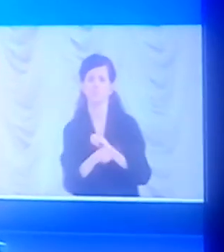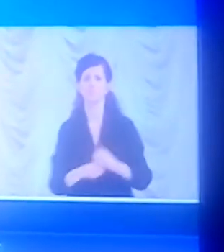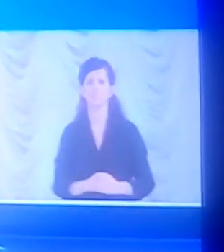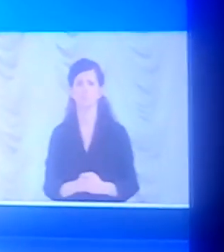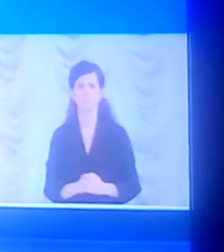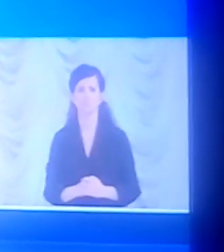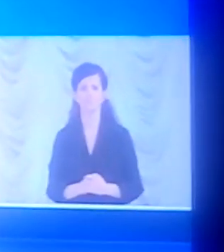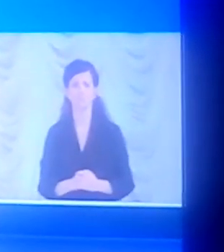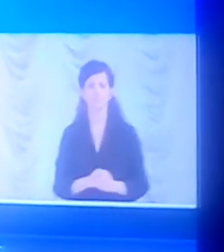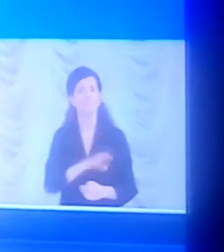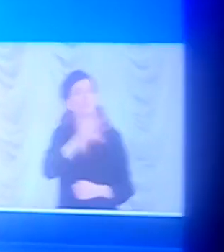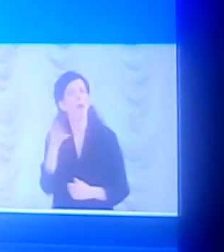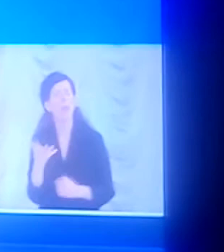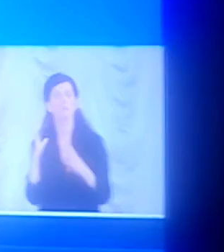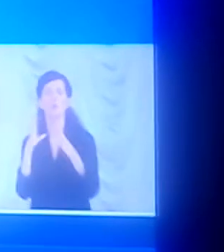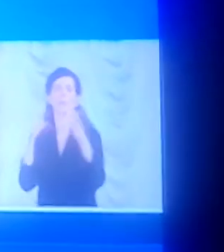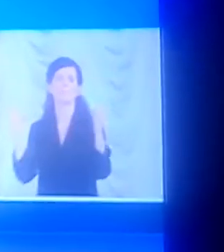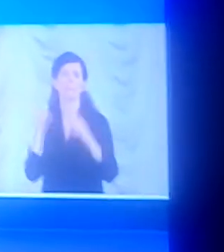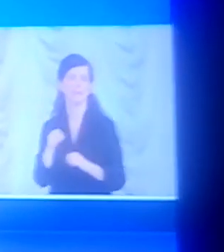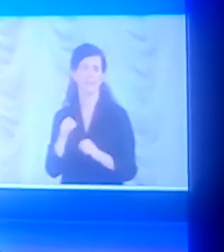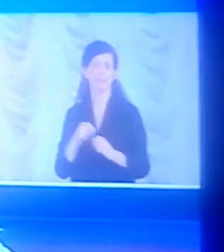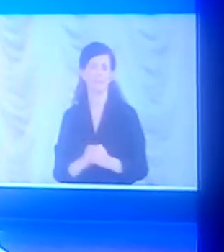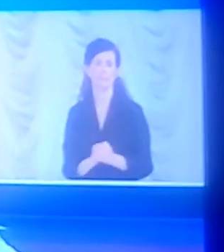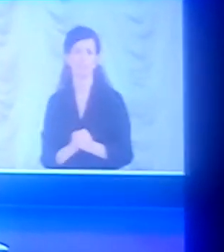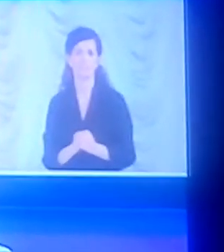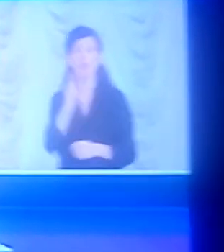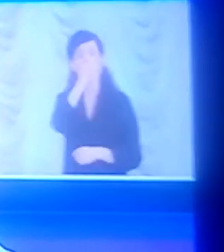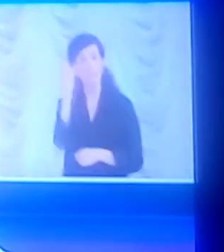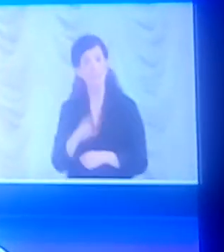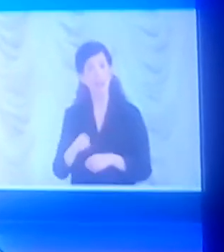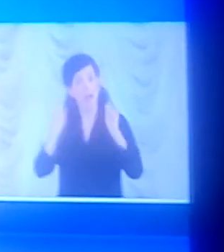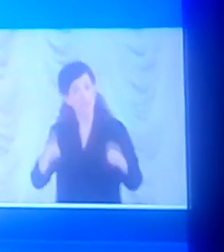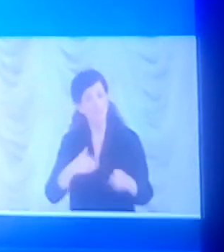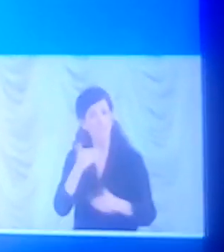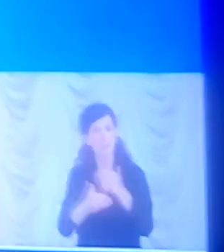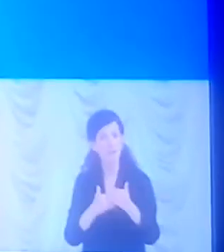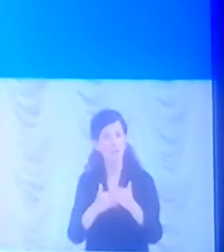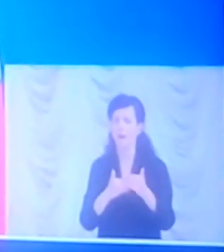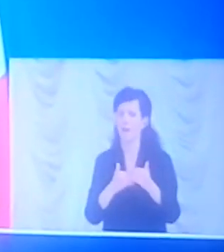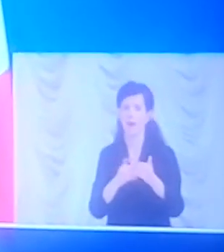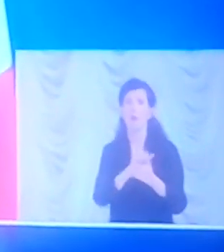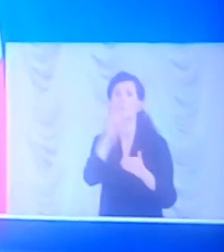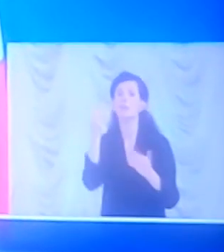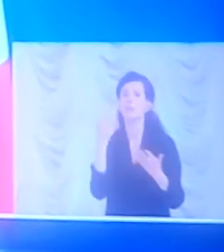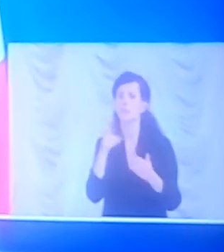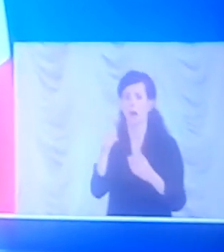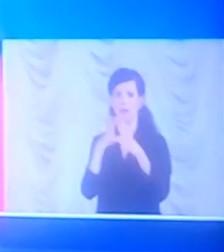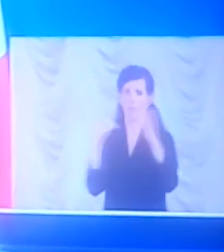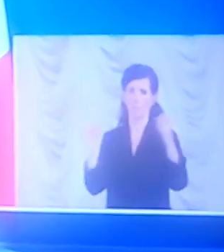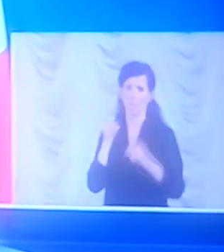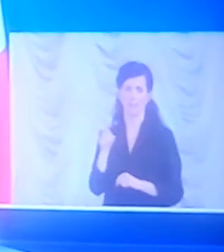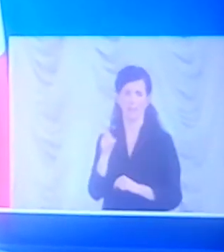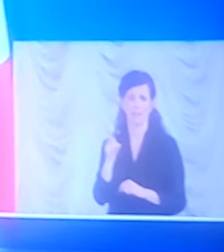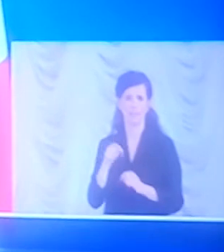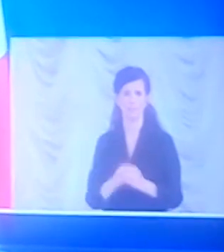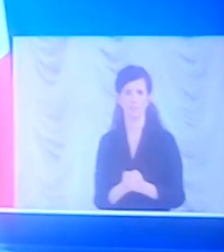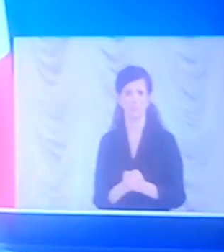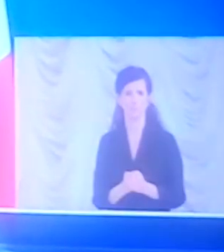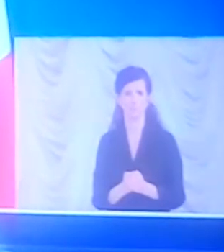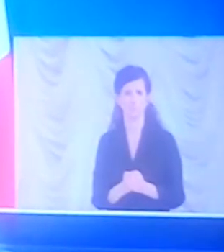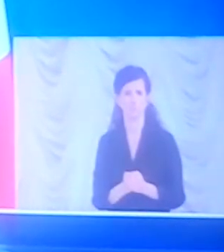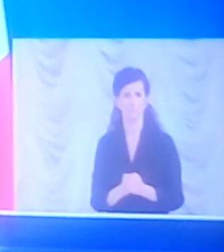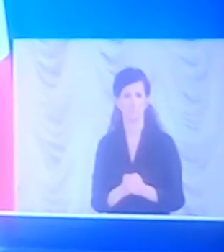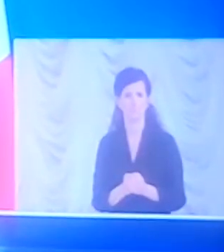le imprese. Questo paese non riparte se non punteremo sulle imprese. Siamo quindi